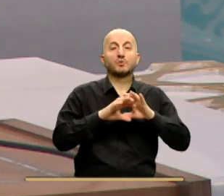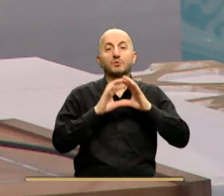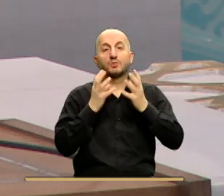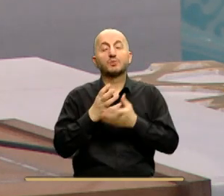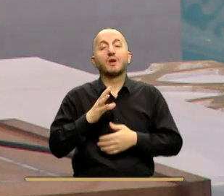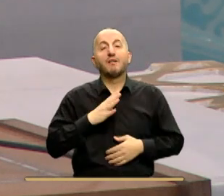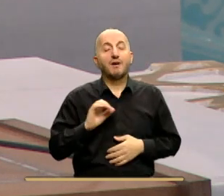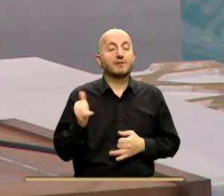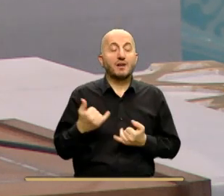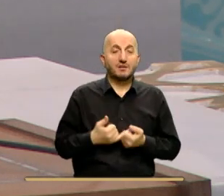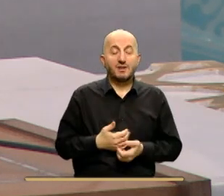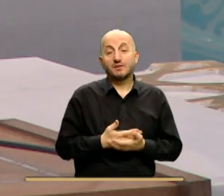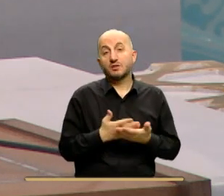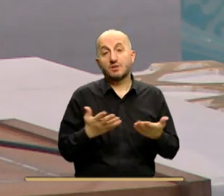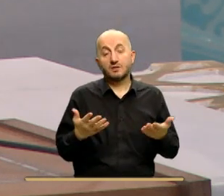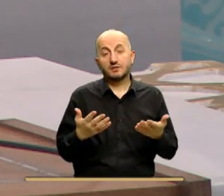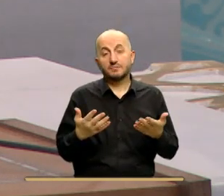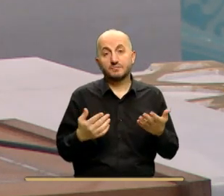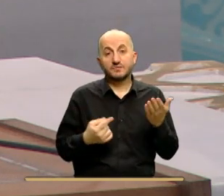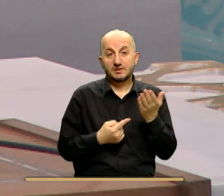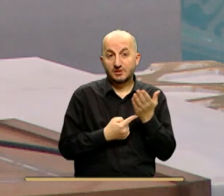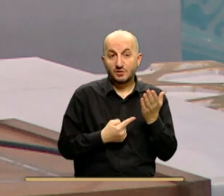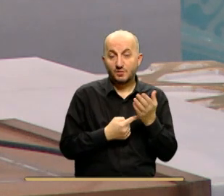değerli kardeşlerim, o da dijital dünya.